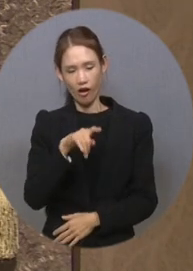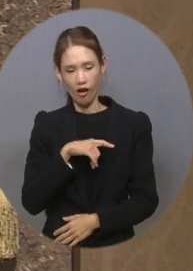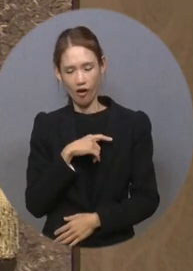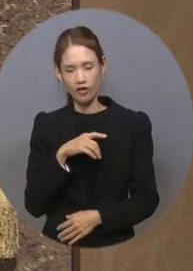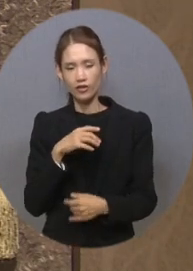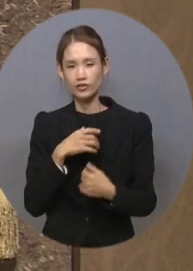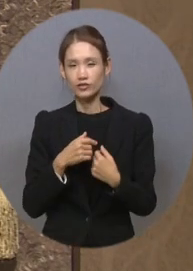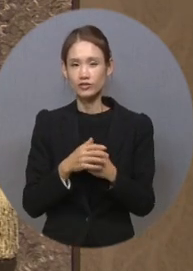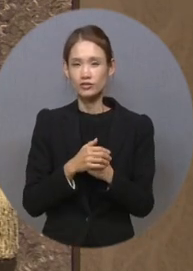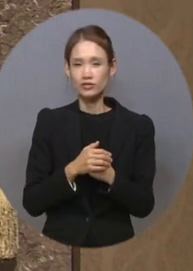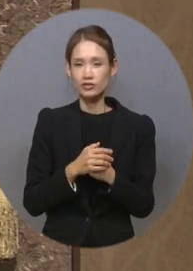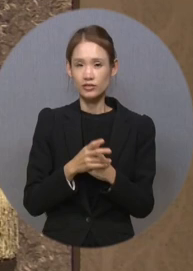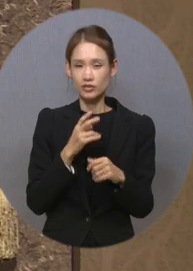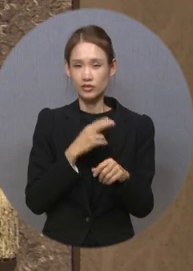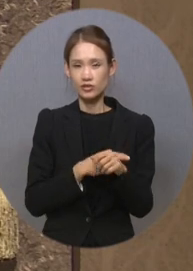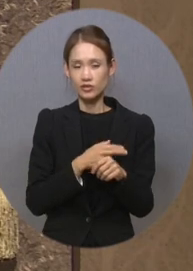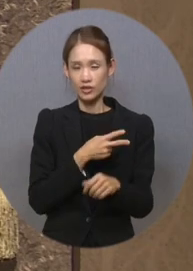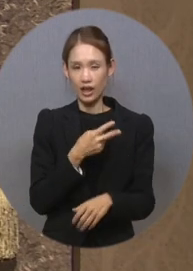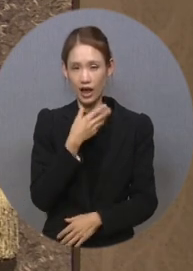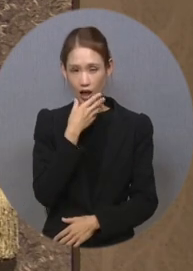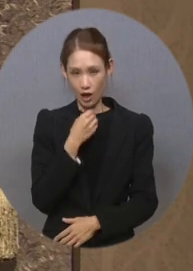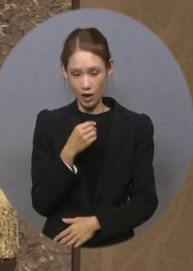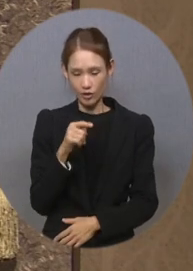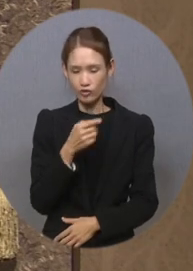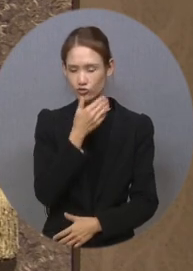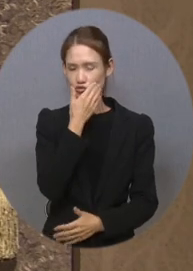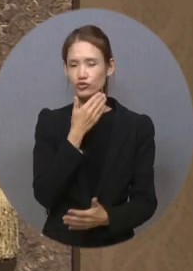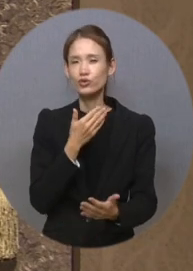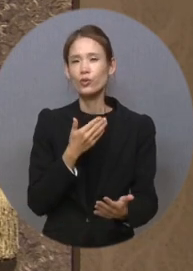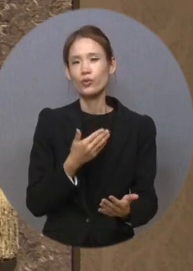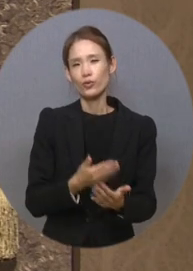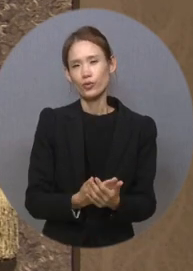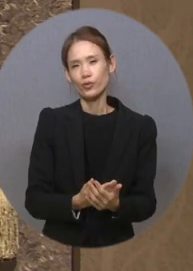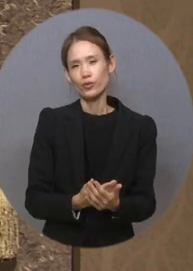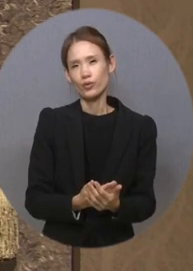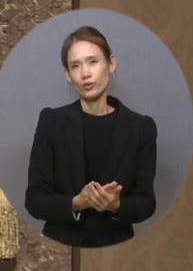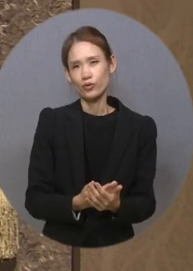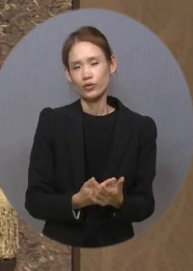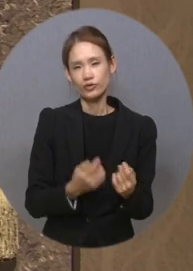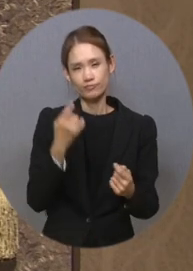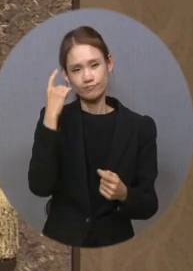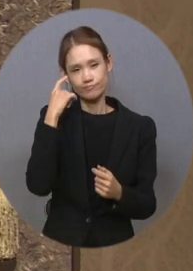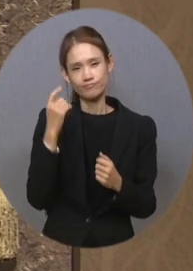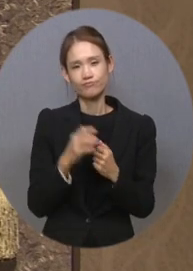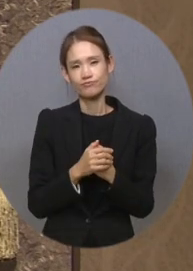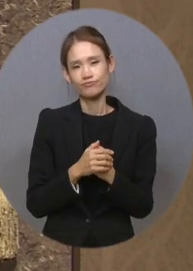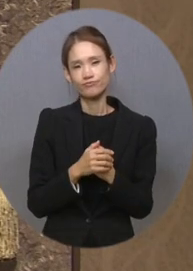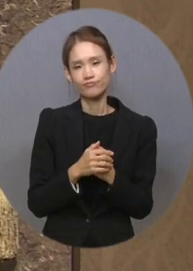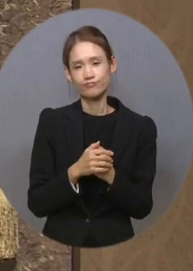우리 요양보호사 선생님들이 행복한 거 이게 굉장히 중요하다. 아, 네, 그 생각을 말씀입니다. 하다 보니까 이제